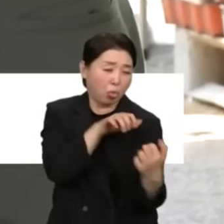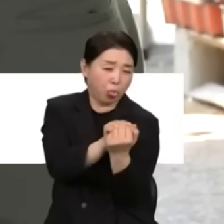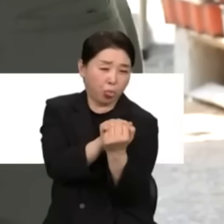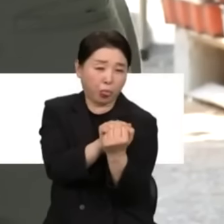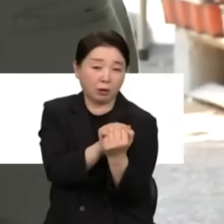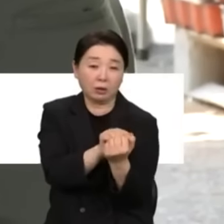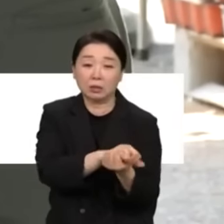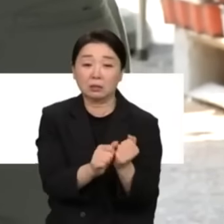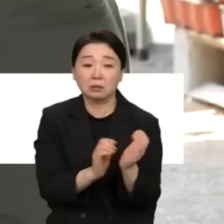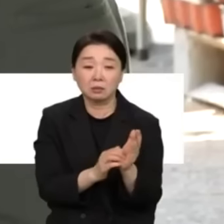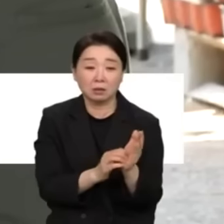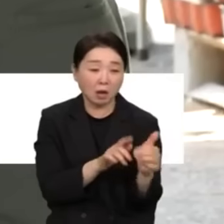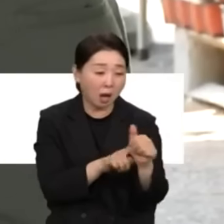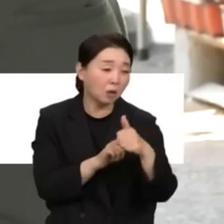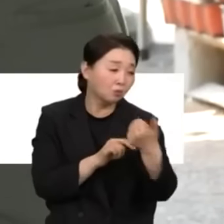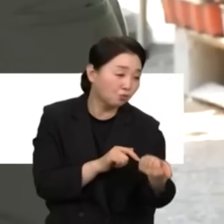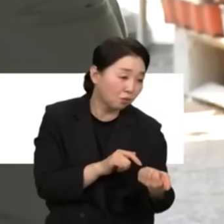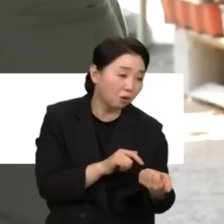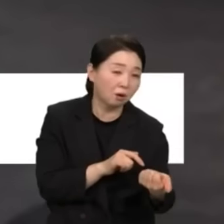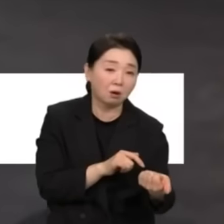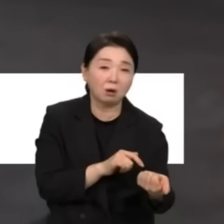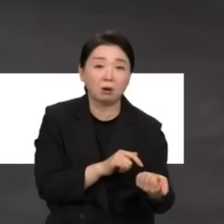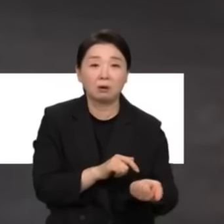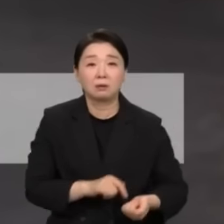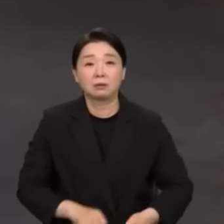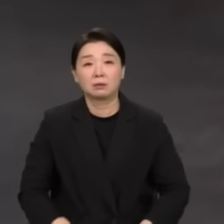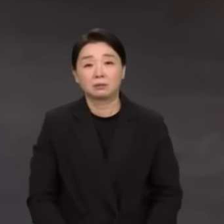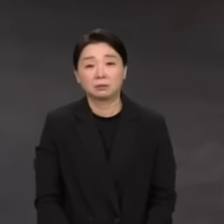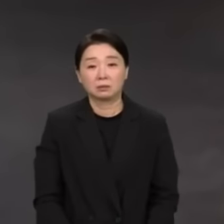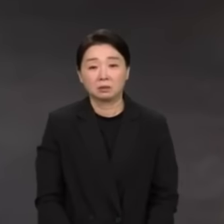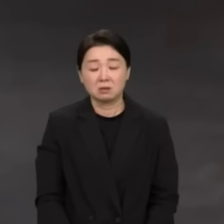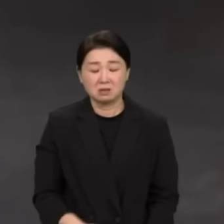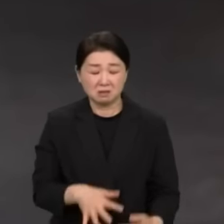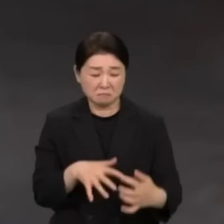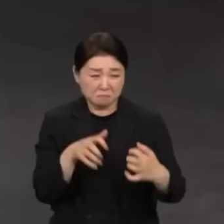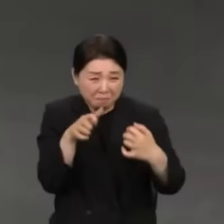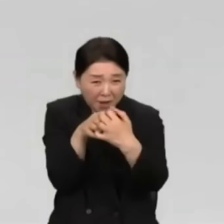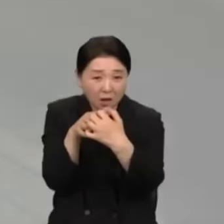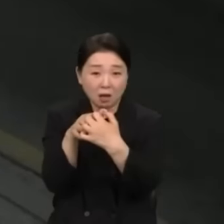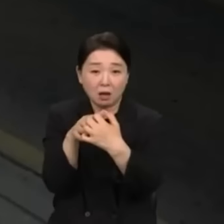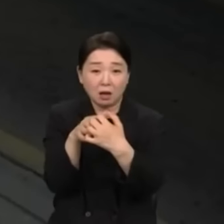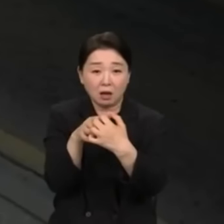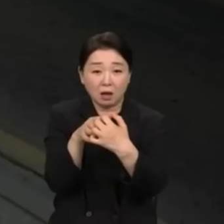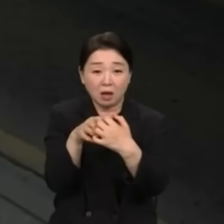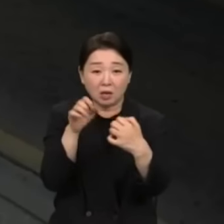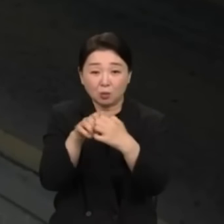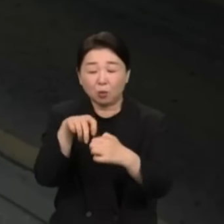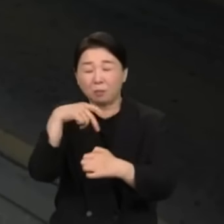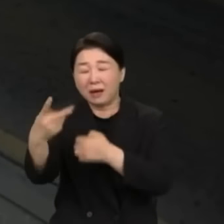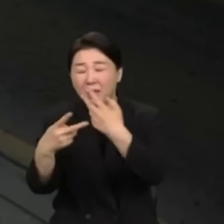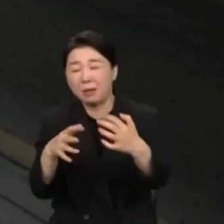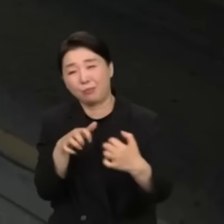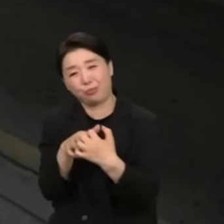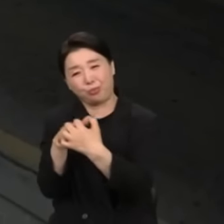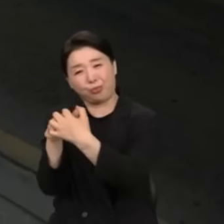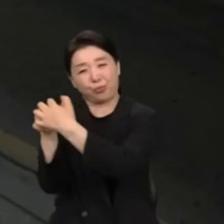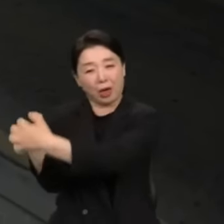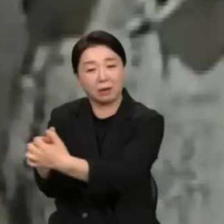부셔져갖고 총각 여기 누워서 있고. 충돌한 두 차량은 도로 반대편까지 각각